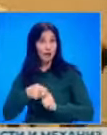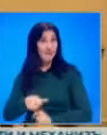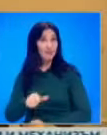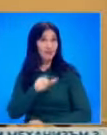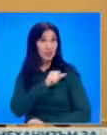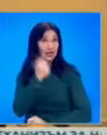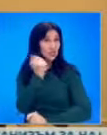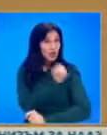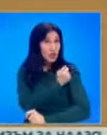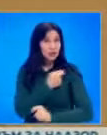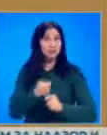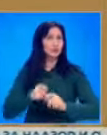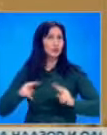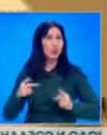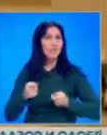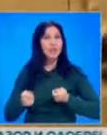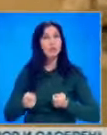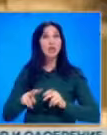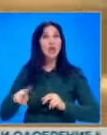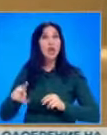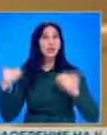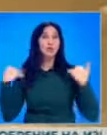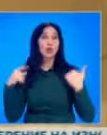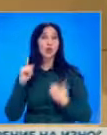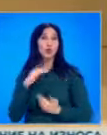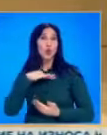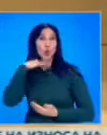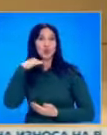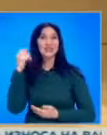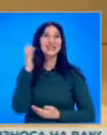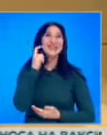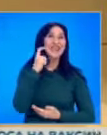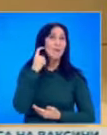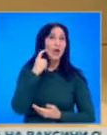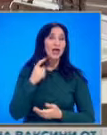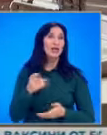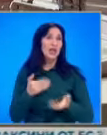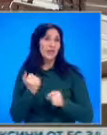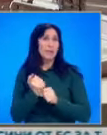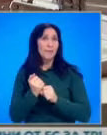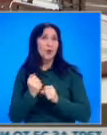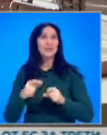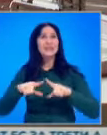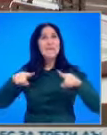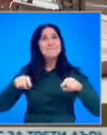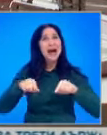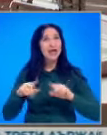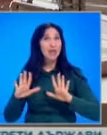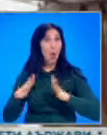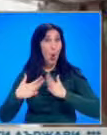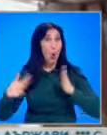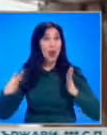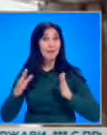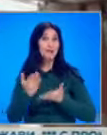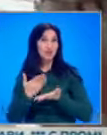инжекции, да правят манипулации. Или пък студентите, които учат за зъболекари и работят с макети като тези. Голяма част от специалностите не